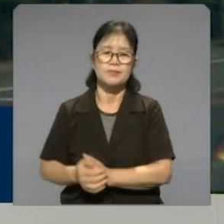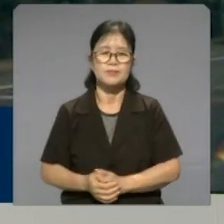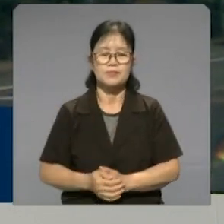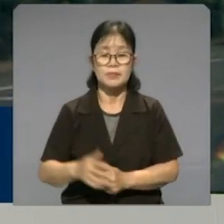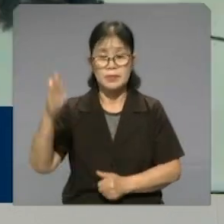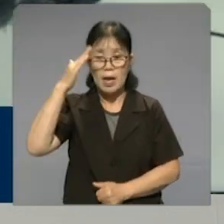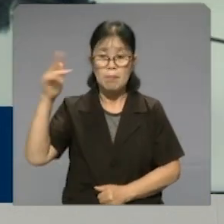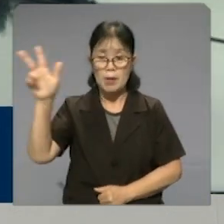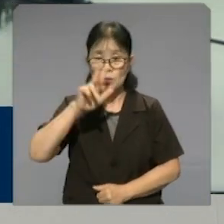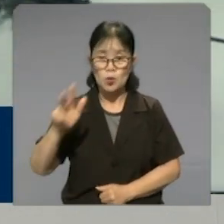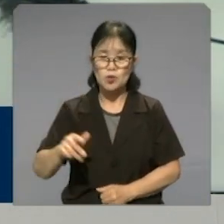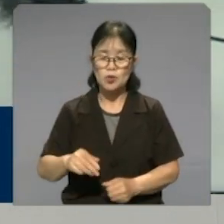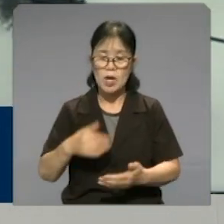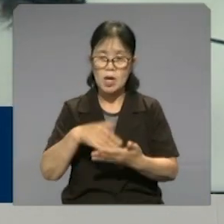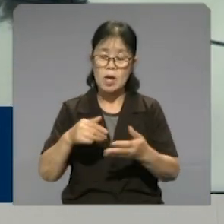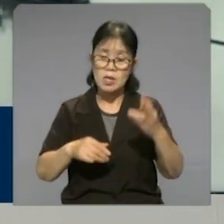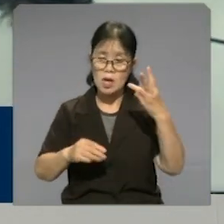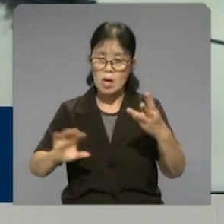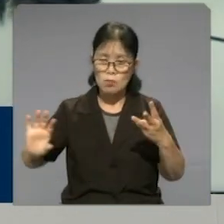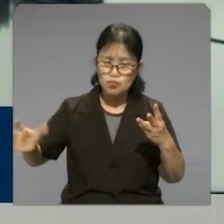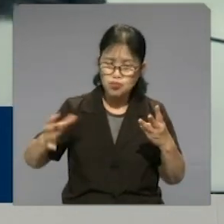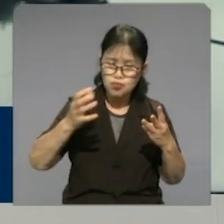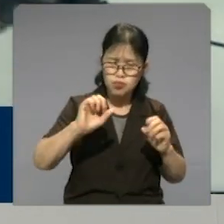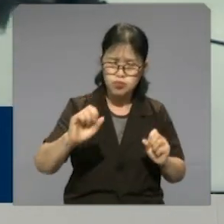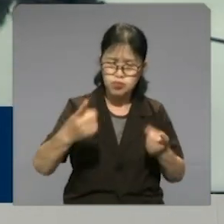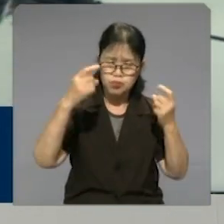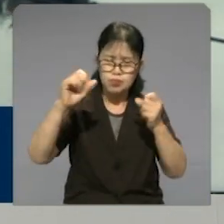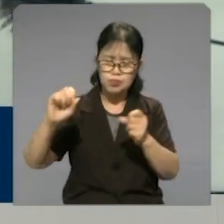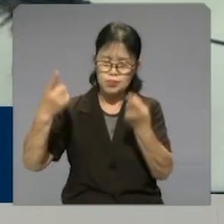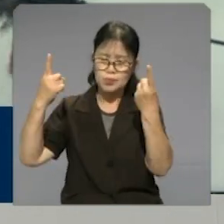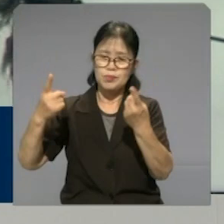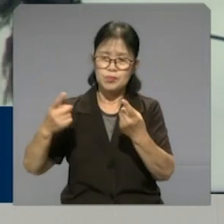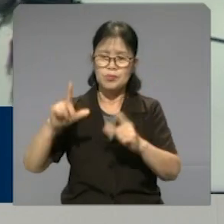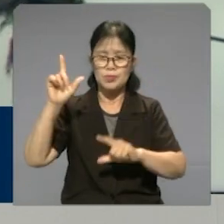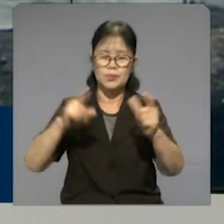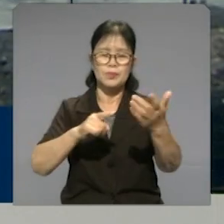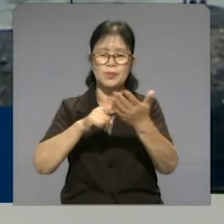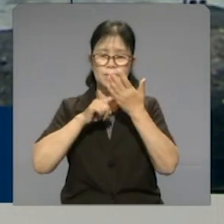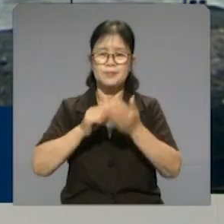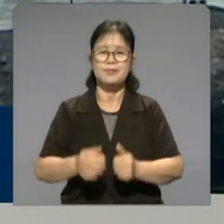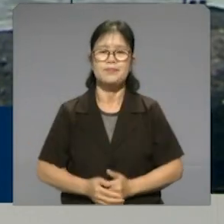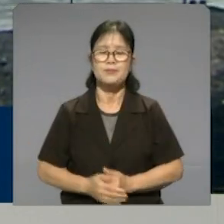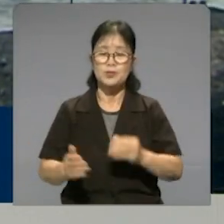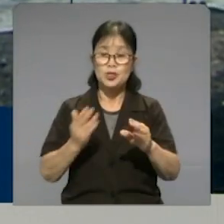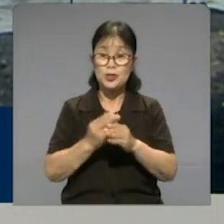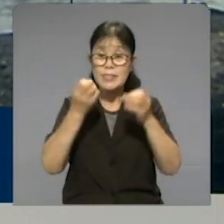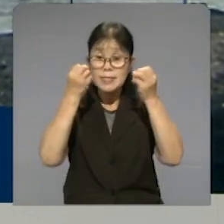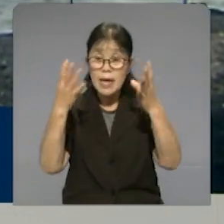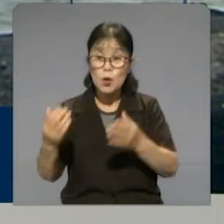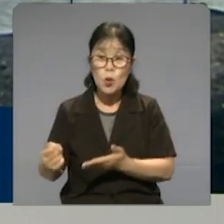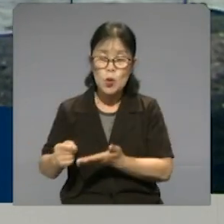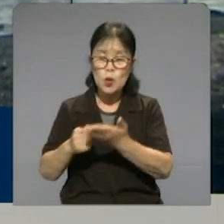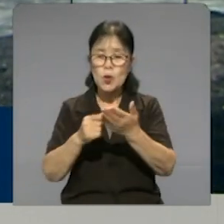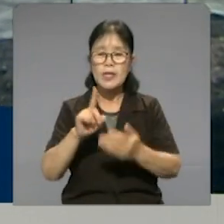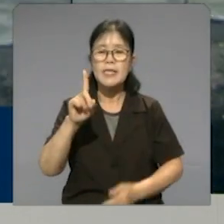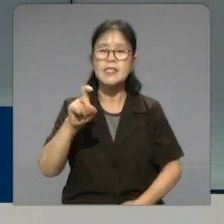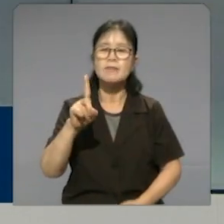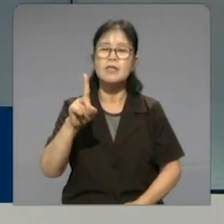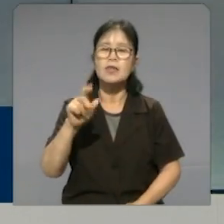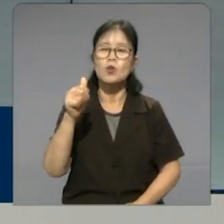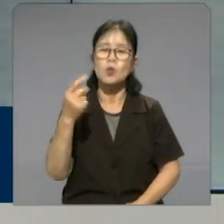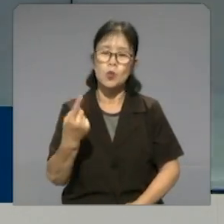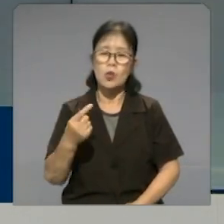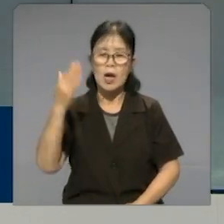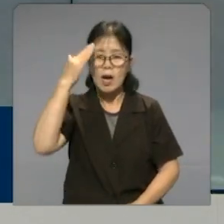한반도 주변에 세 개의 태풍이 동시에 활동하는 이례적인 현상이 나타나고 있습니다. 그중 새로 등장한 11호 태풍 하이쿠이가